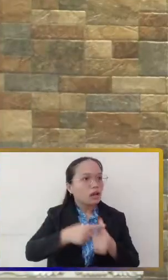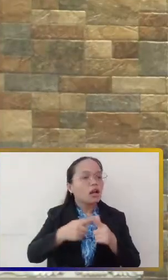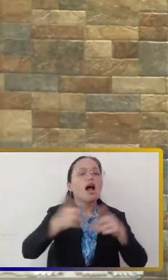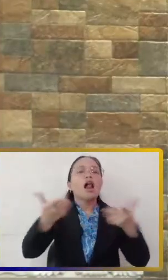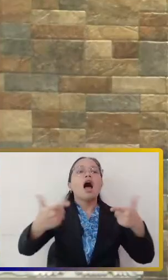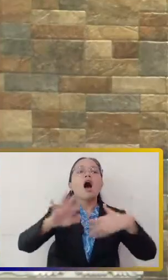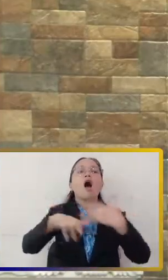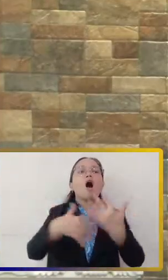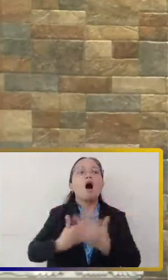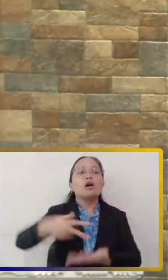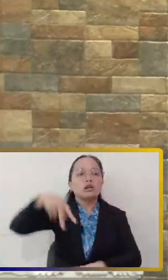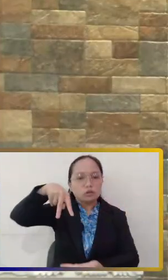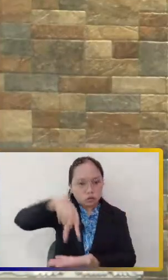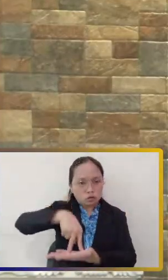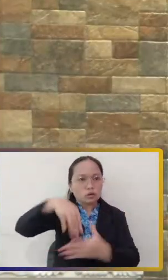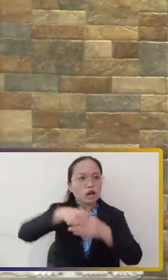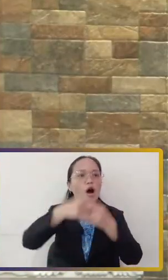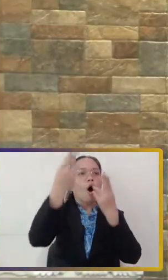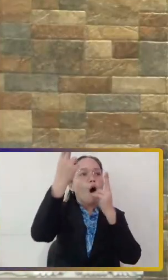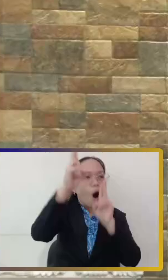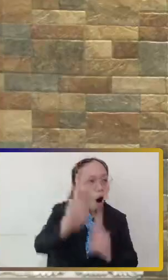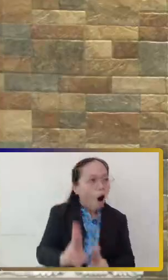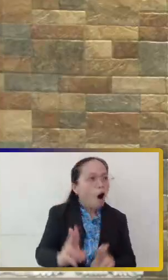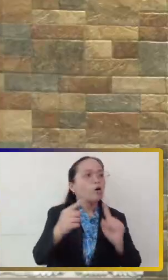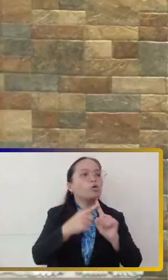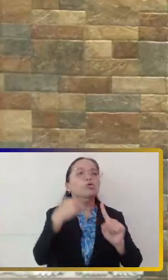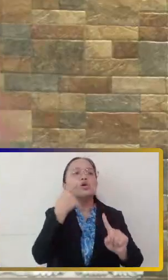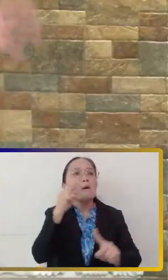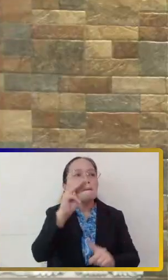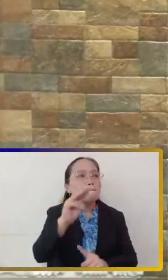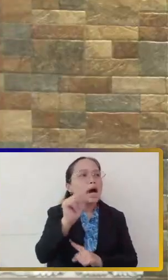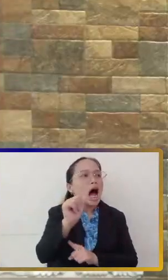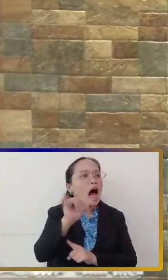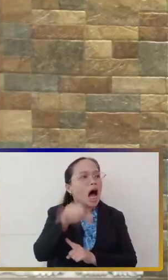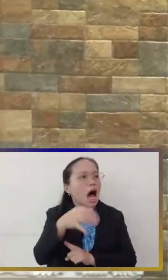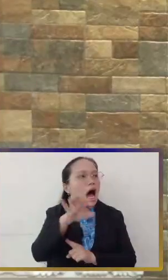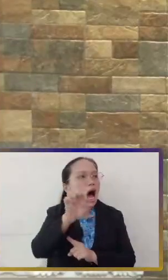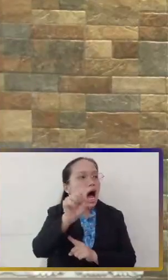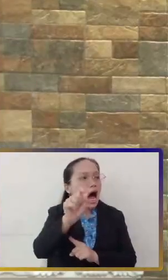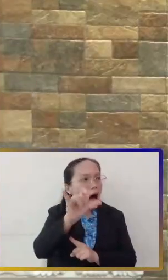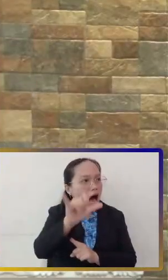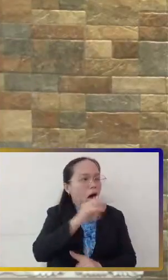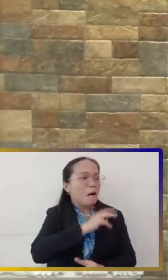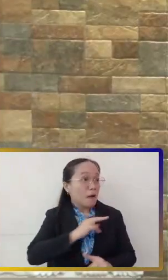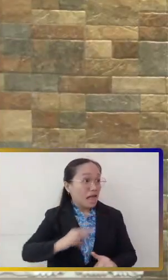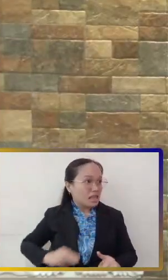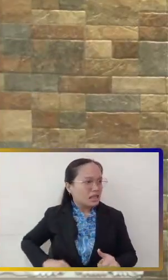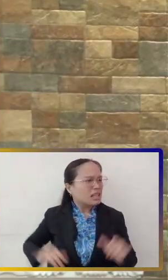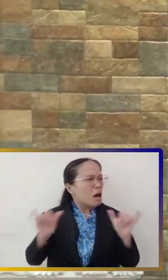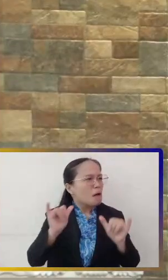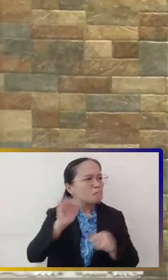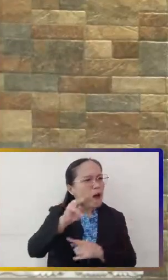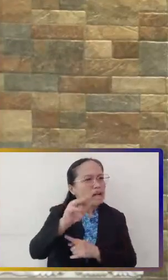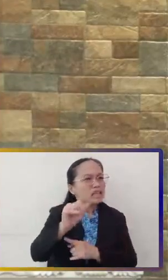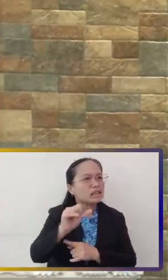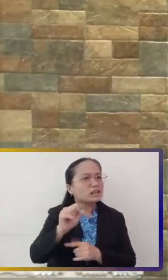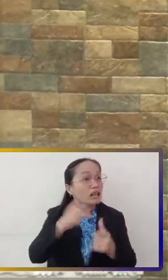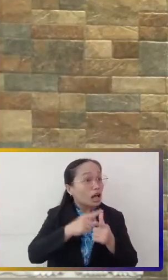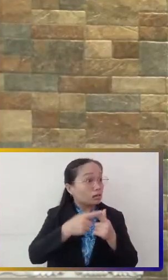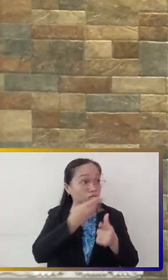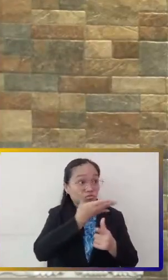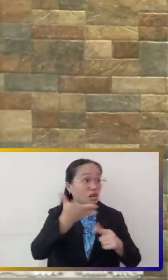tayo in honor to the majesty. Alright, tayuhin lahat mga kapatid. At hindi ka